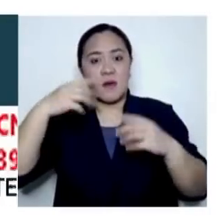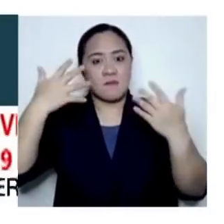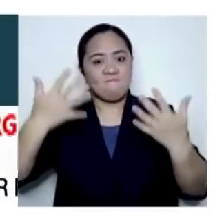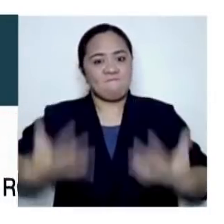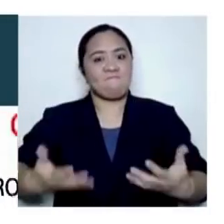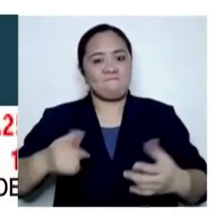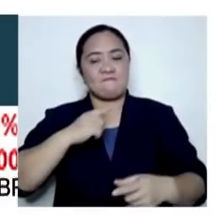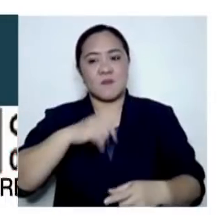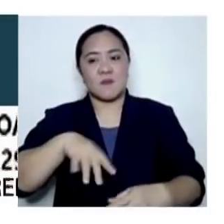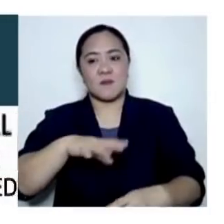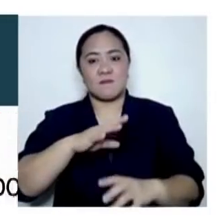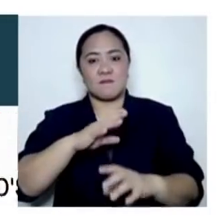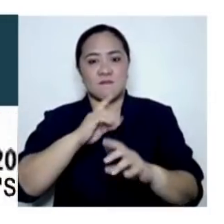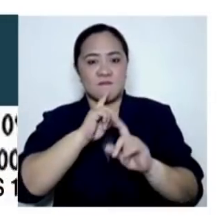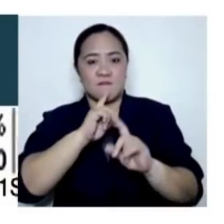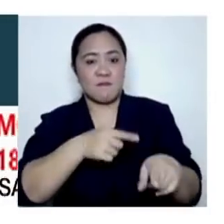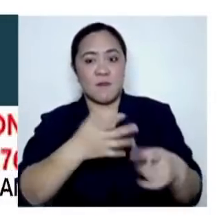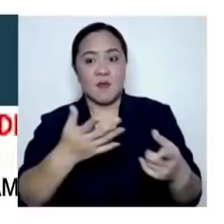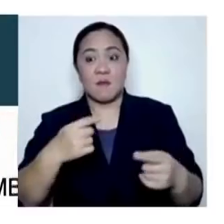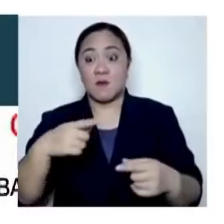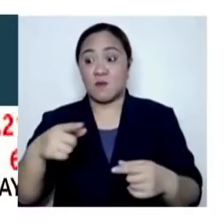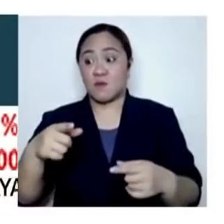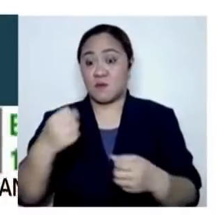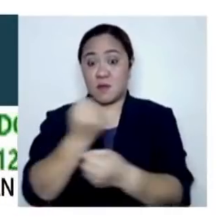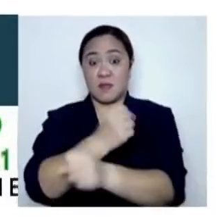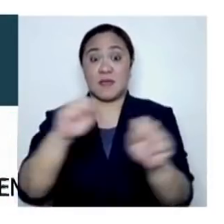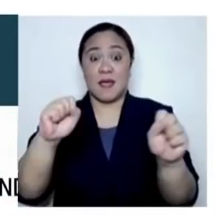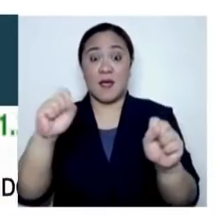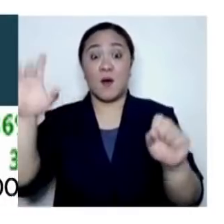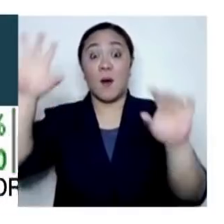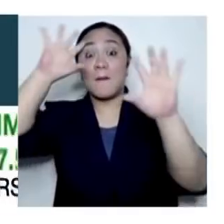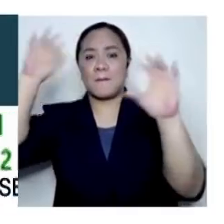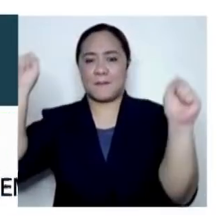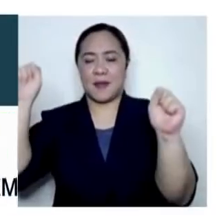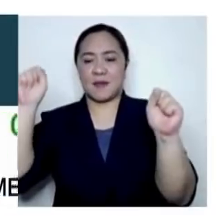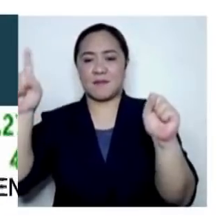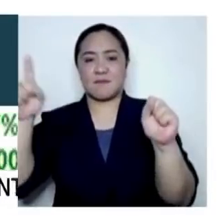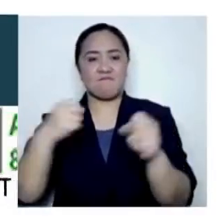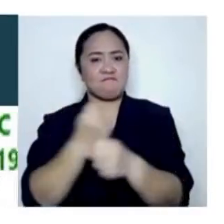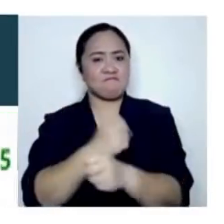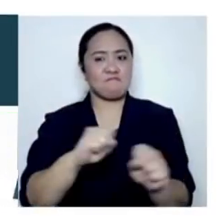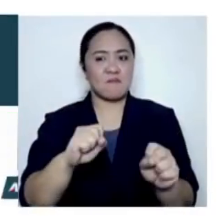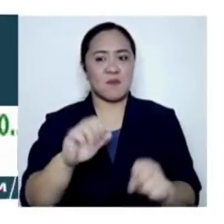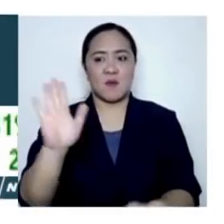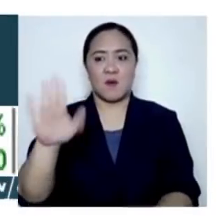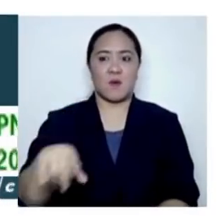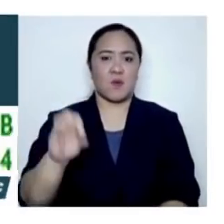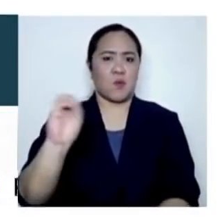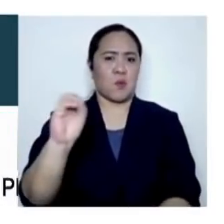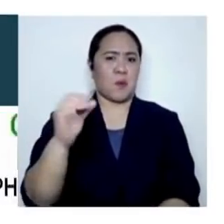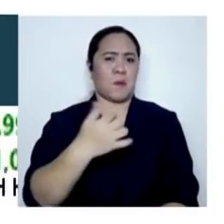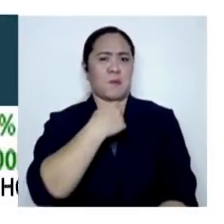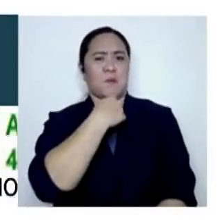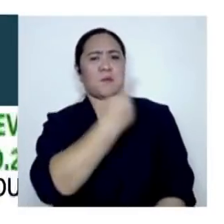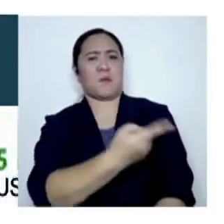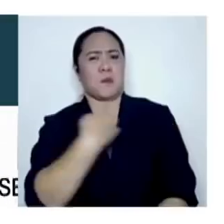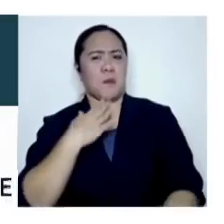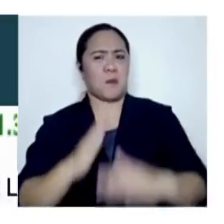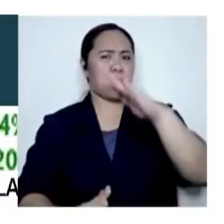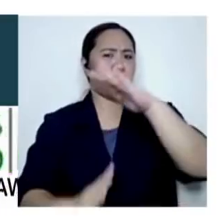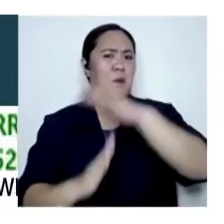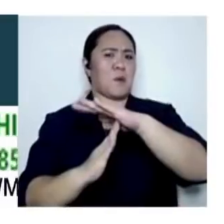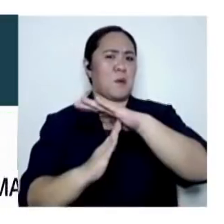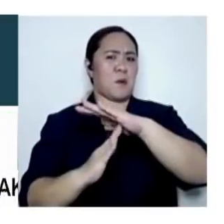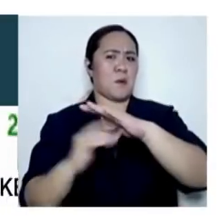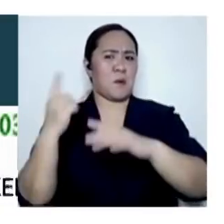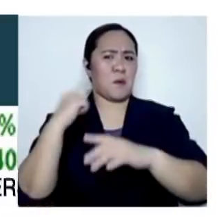uli, Carmina? Ang nagtanggol si Presidente. Sabi niya, uy, wala namang masama doon sa expired yung kwan. Nag-expire ba yung